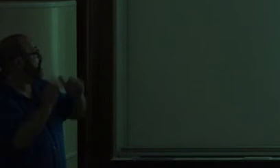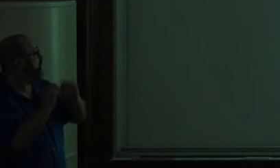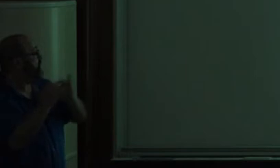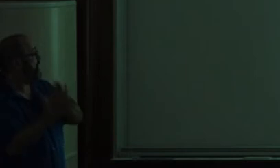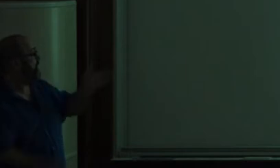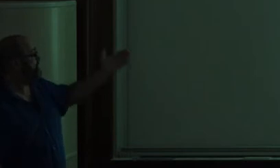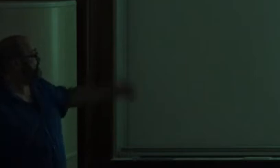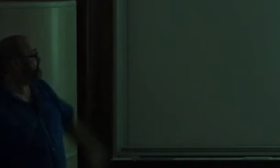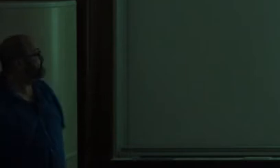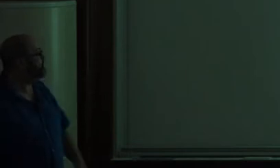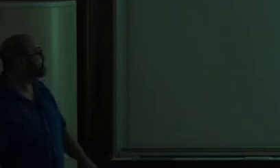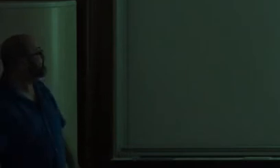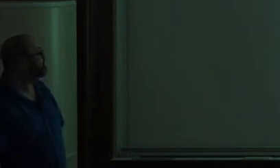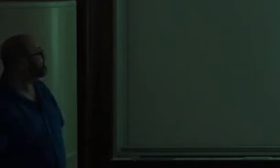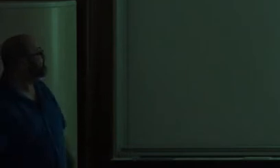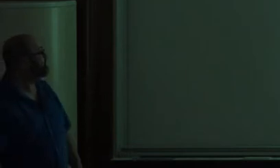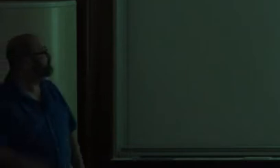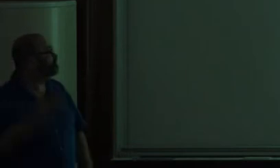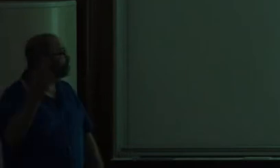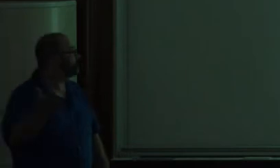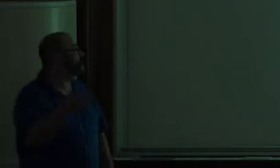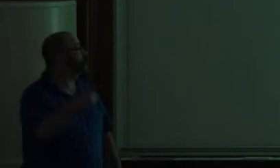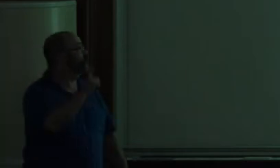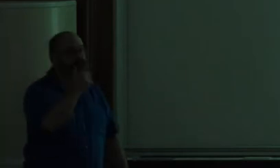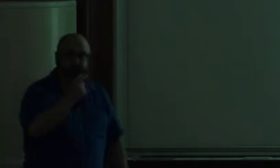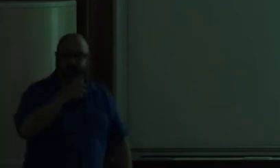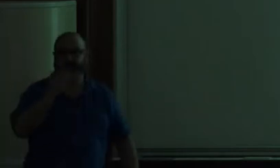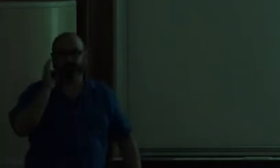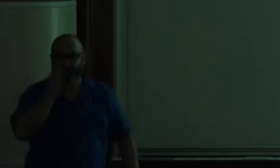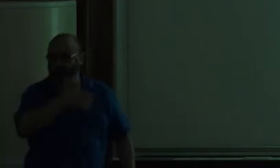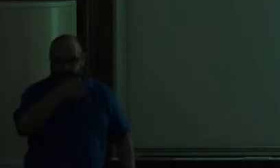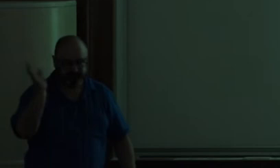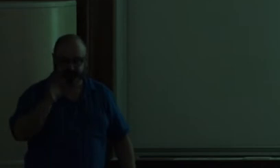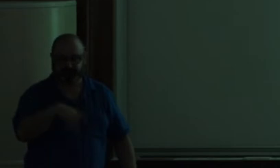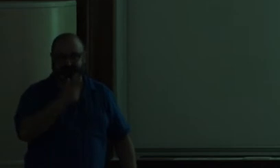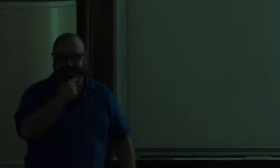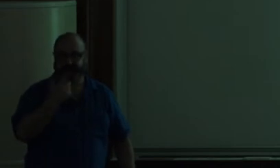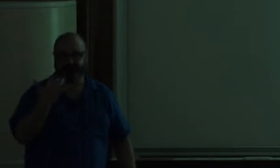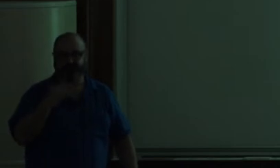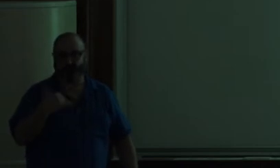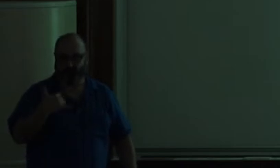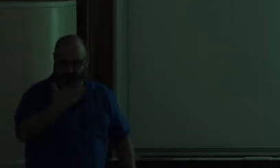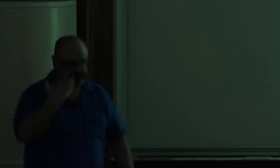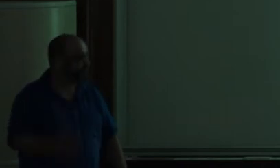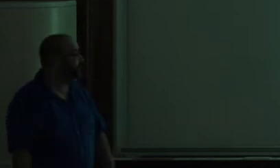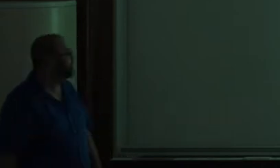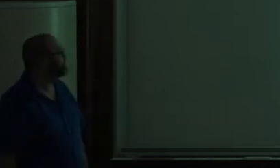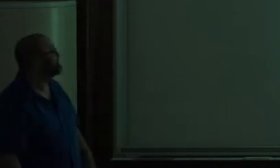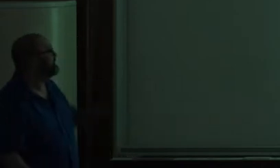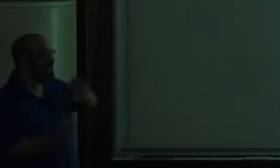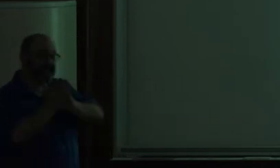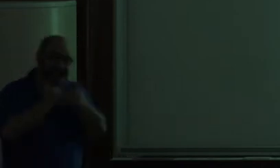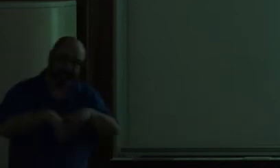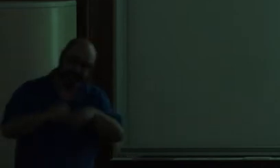tuple. Bien. OK, c'est sympathique, c'est mignon, etc. Ça a l'air chouette. Mais qu'est-ce que vous avez vraiment